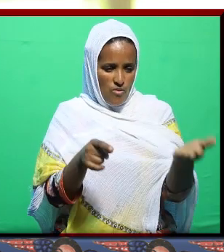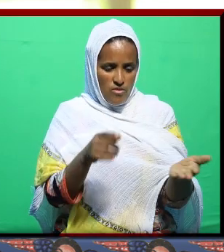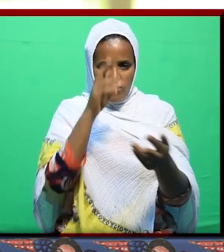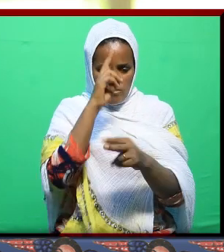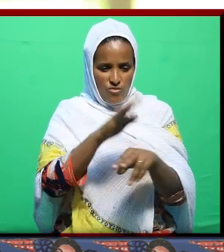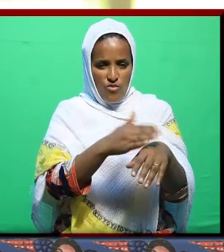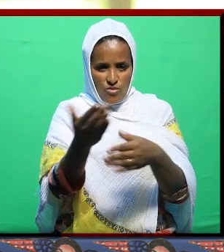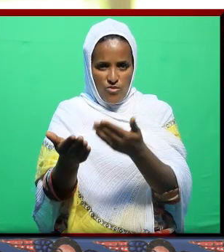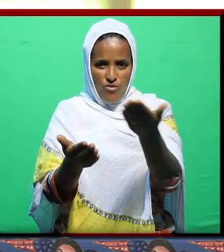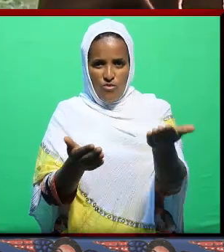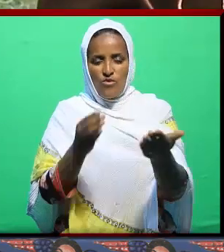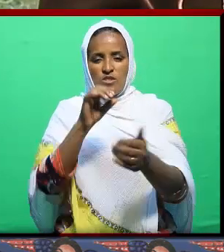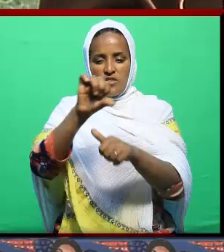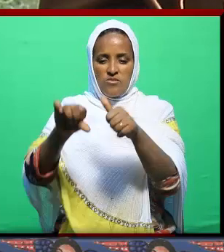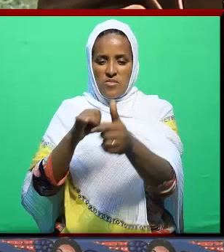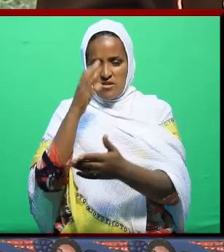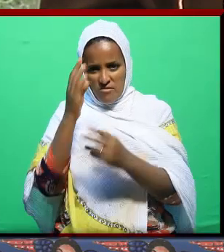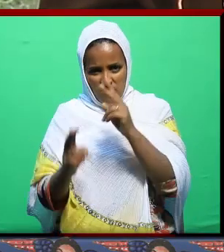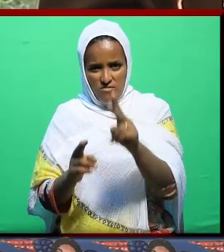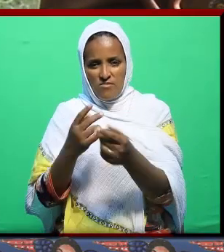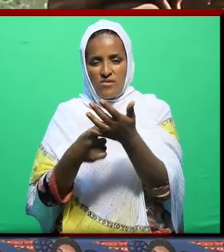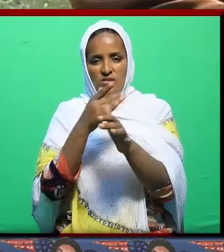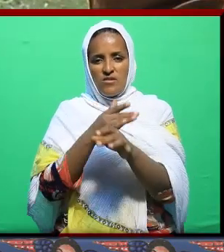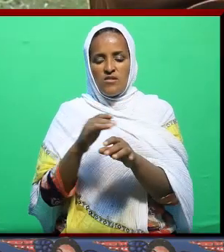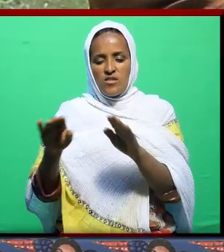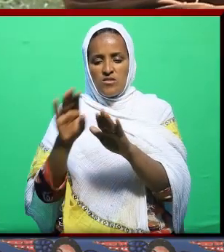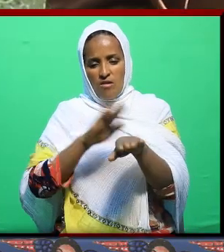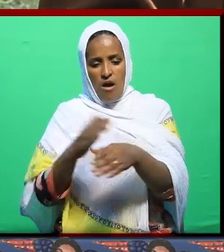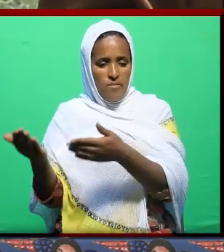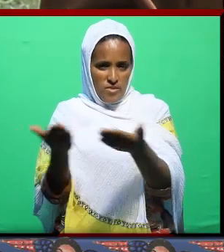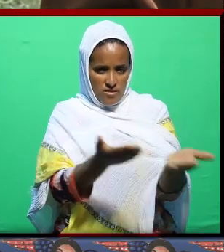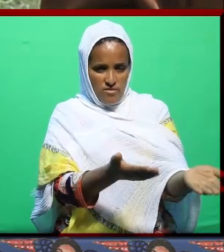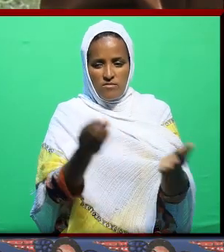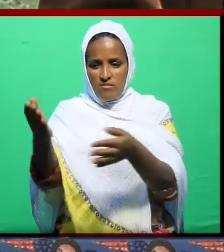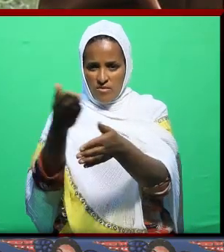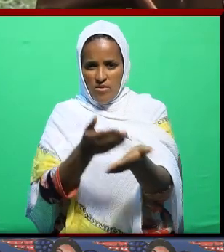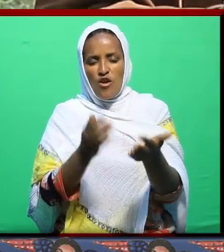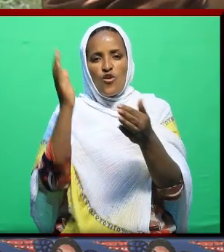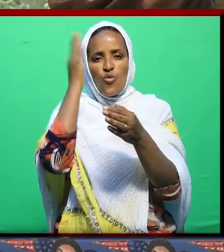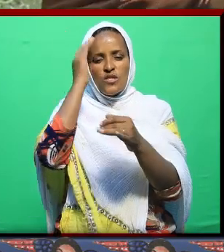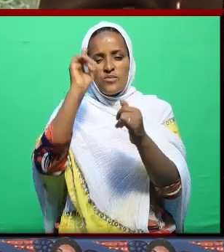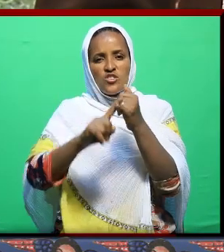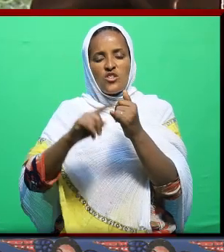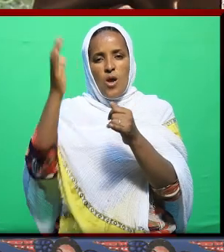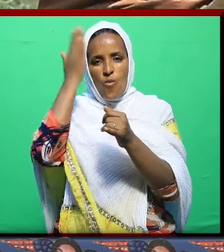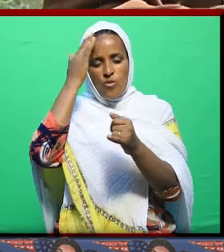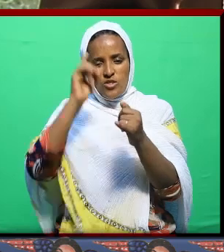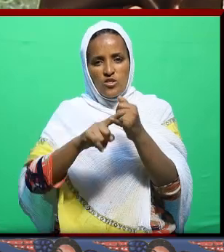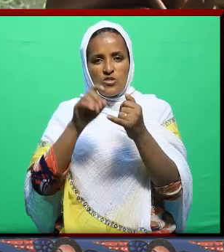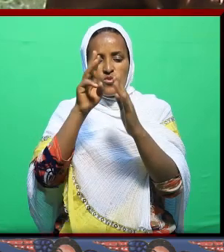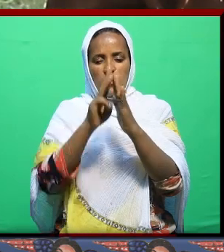እርሶ ይበሉ አባቶቻችን በቤተክርስቲያን ያለን ክብር ሊቃውንቶ ነው ታናናሾቻቸውን ሁሉ ይጋብዛሉ። የውቀት መጨረሻው